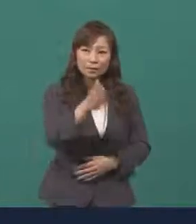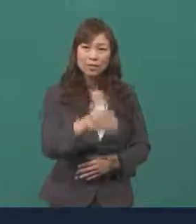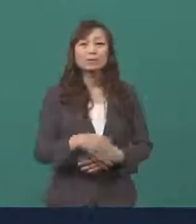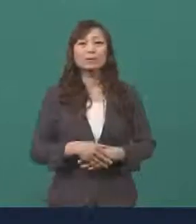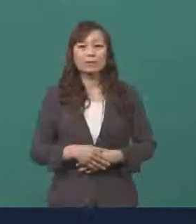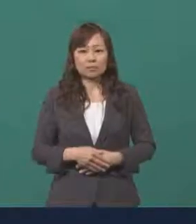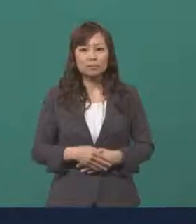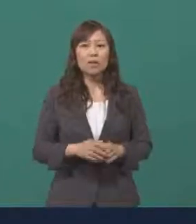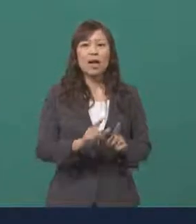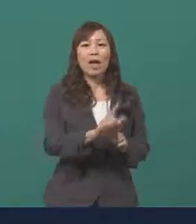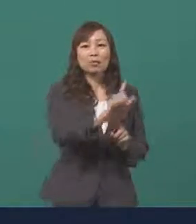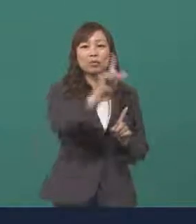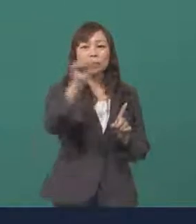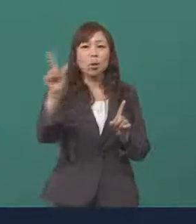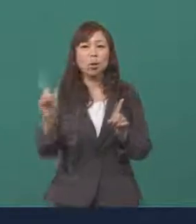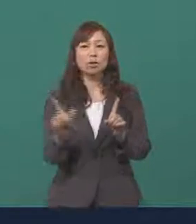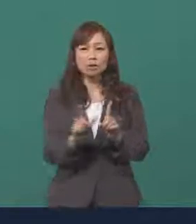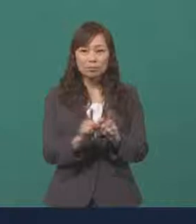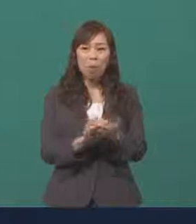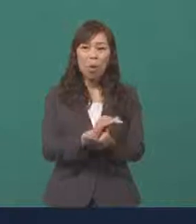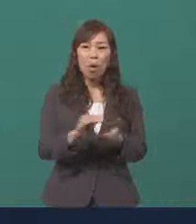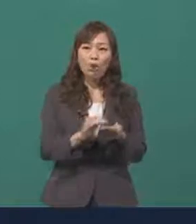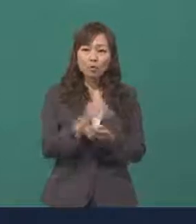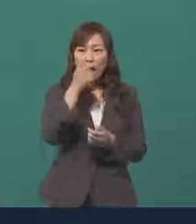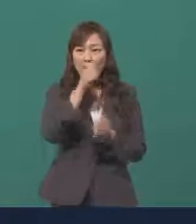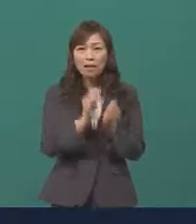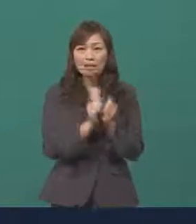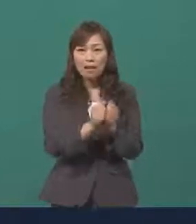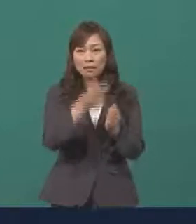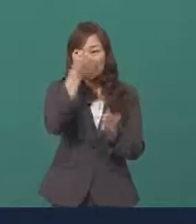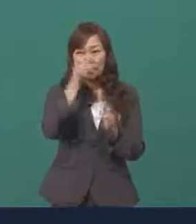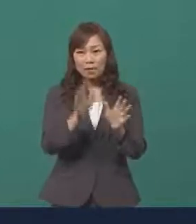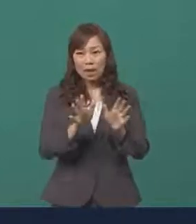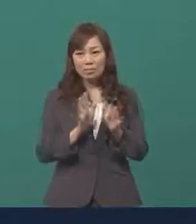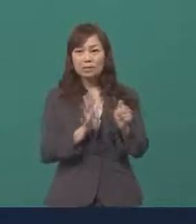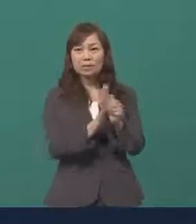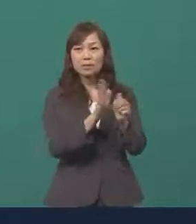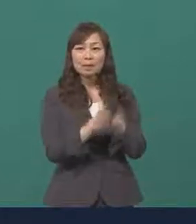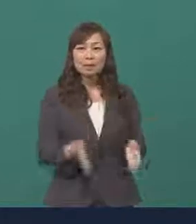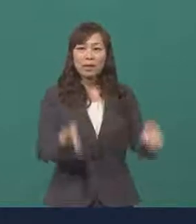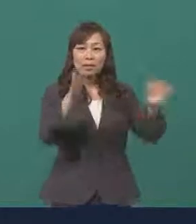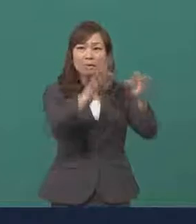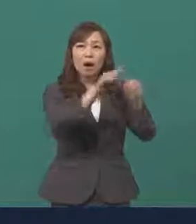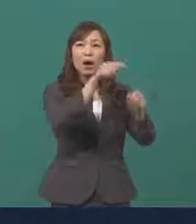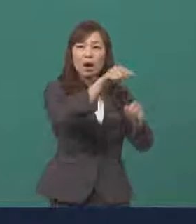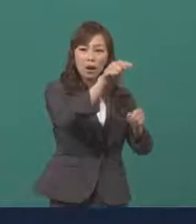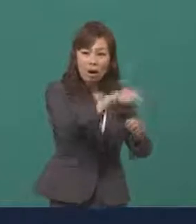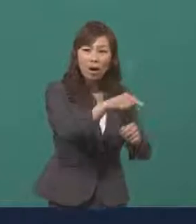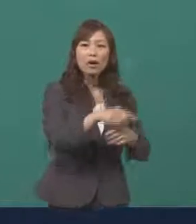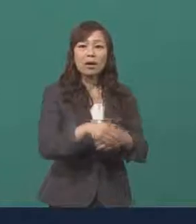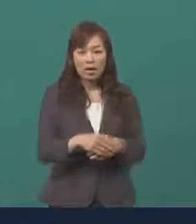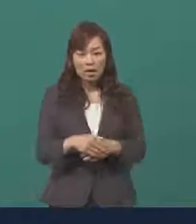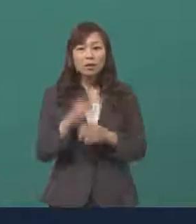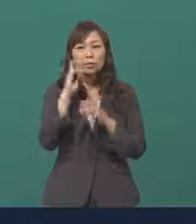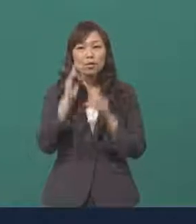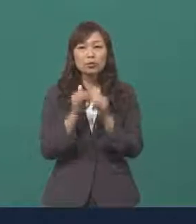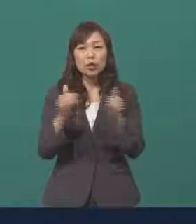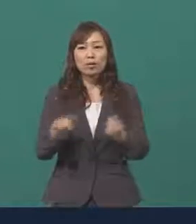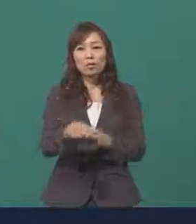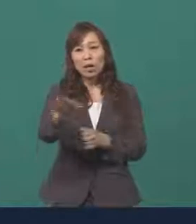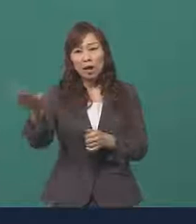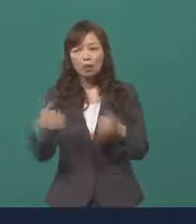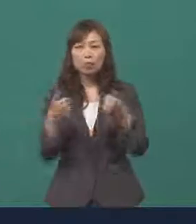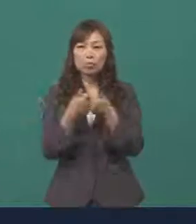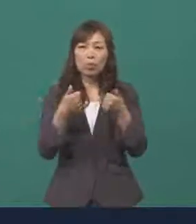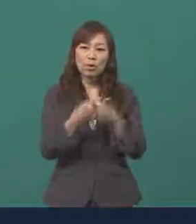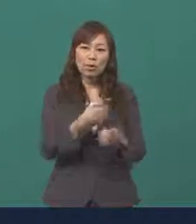。特定非営利活動法人近江犯罪被害者支援センターはこの